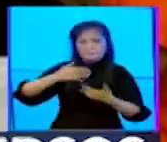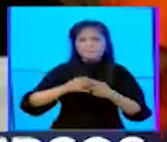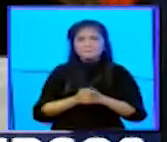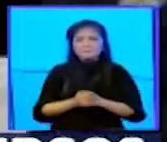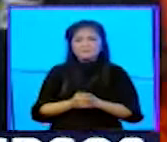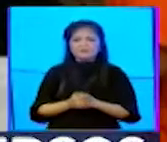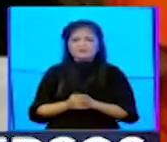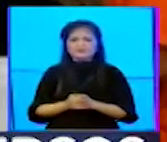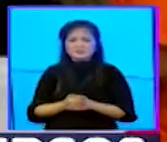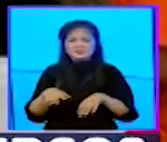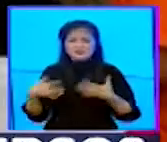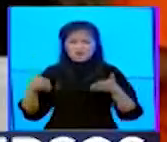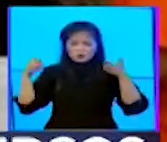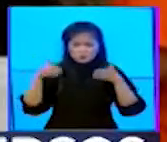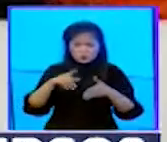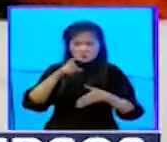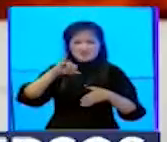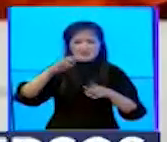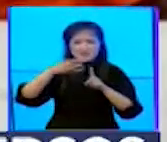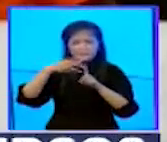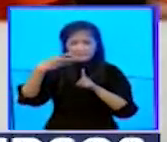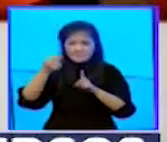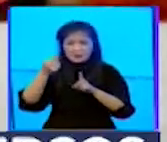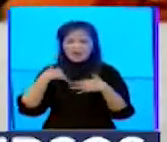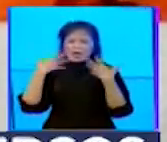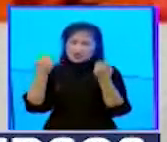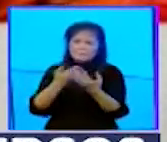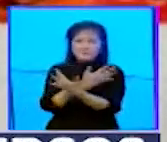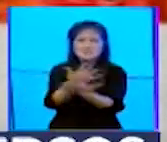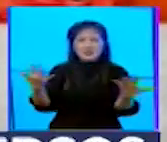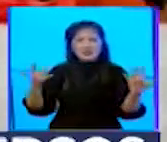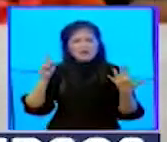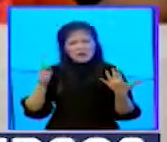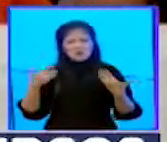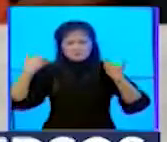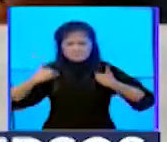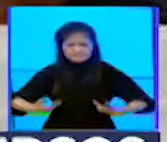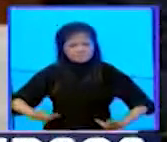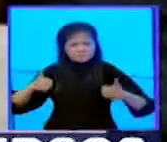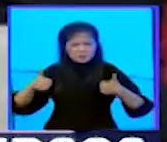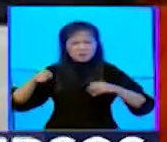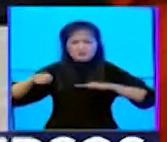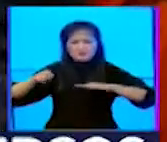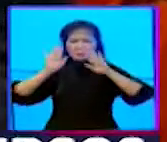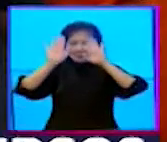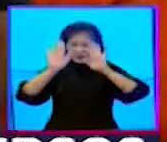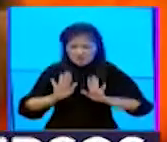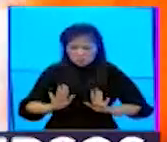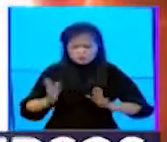Cyber Bareskrim Polri Brigjen Slamet Uliandi berharap agar masyarakat lebih bijak dalam menggunakan media sosial maupun menyikapi ajakan